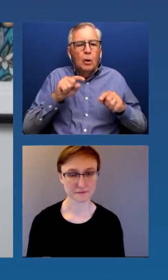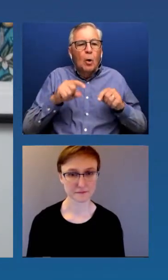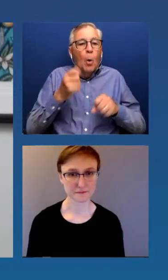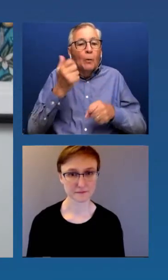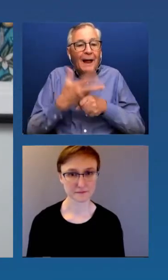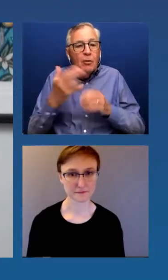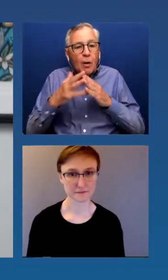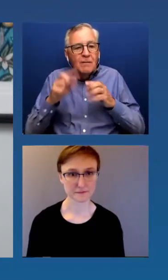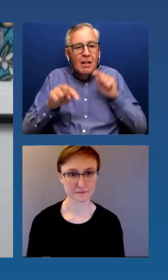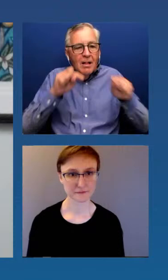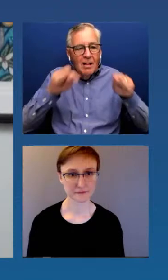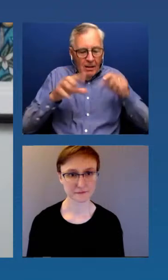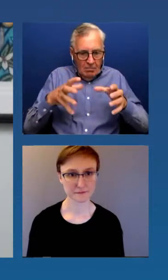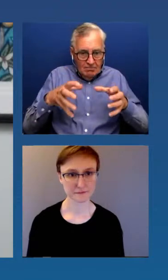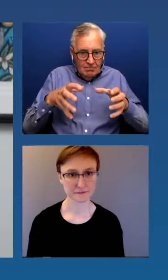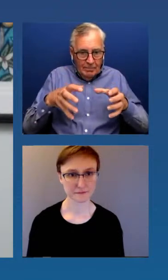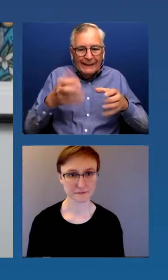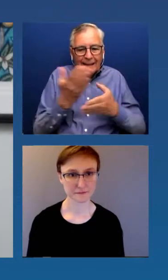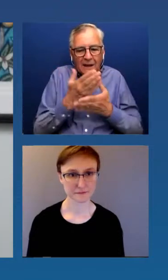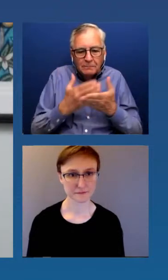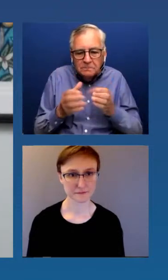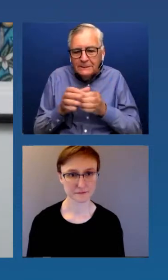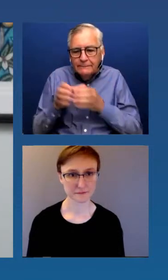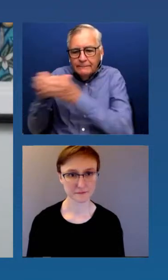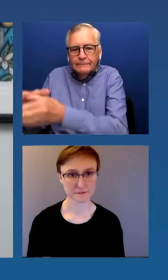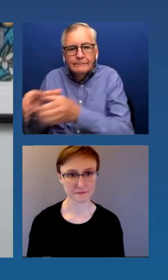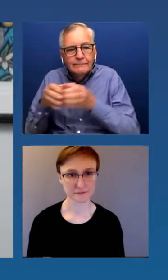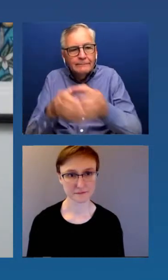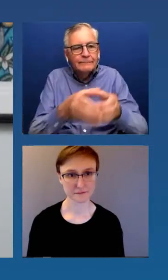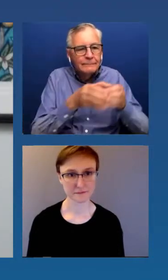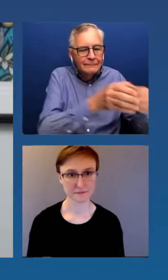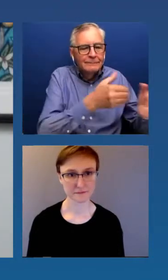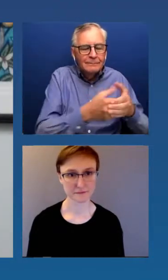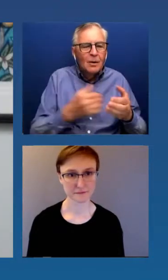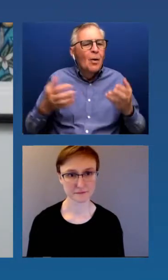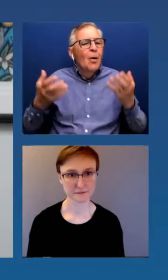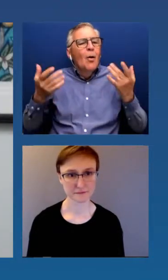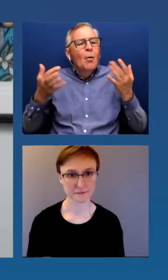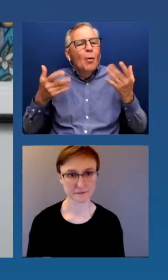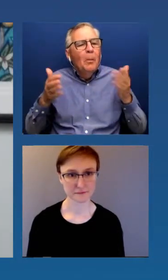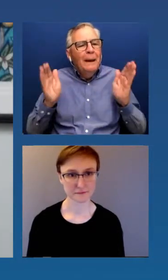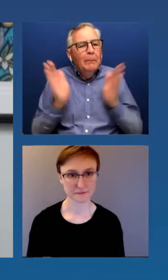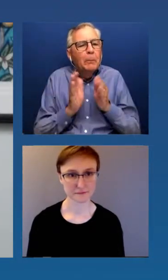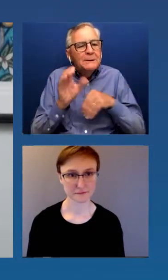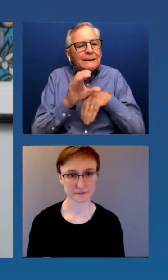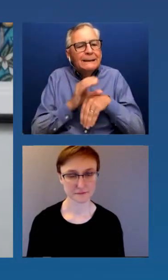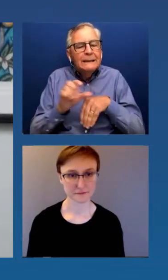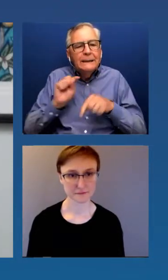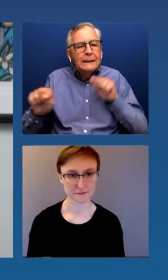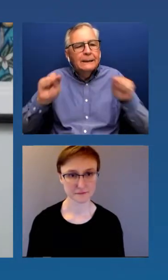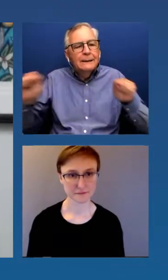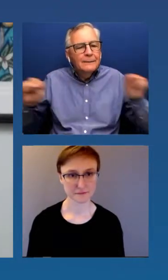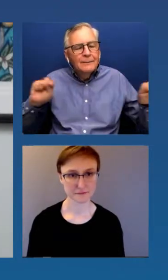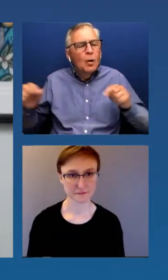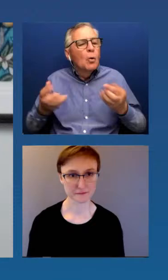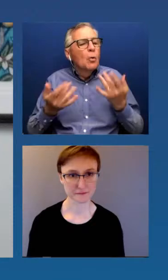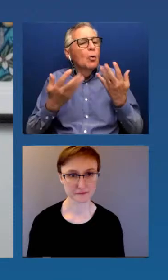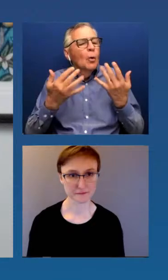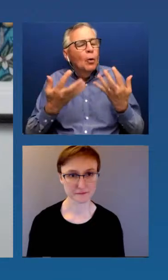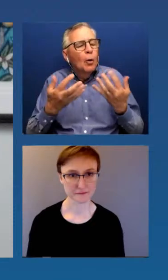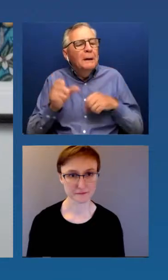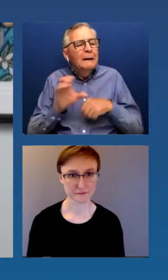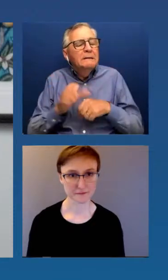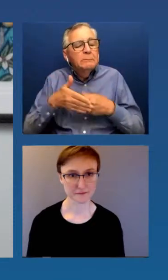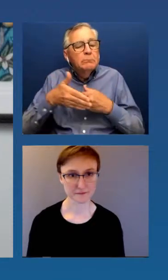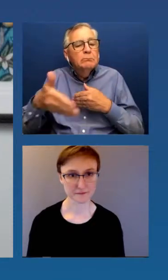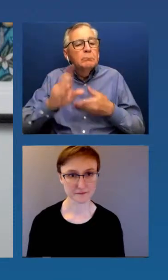Ville, et on les dirige dans les quartiers. Donc, combien de ces petites cliniques-là on s'attend à créer au cours des prochaines